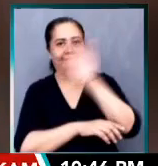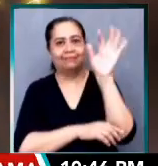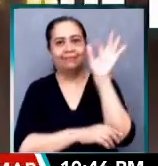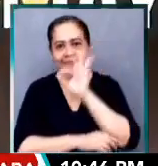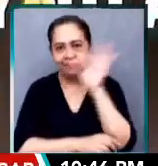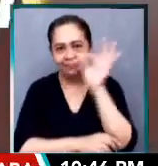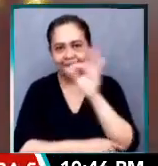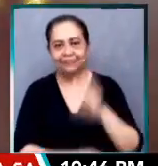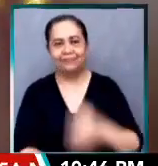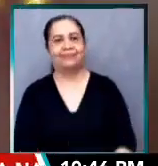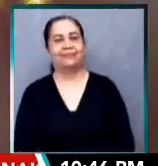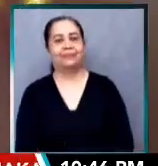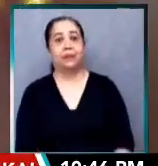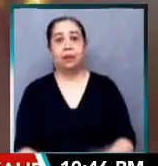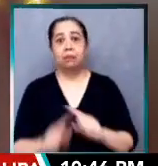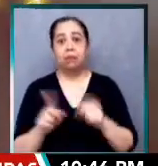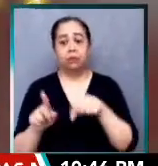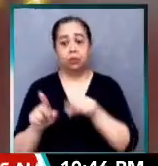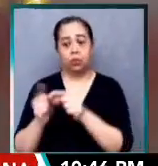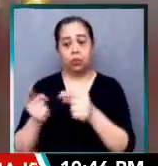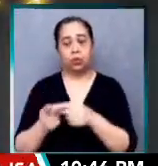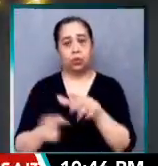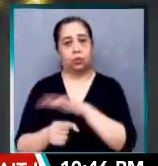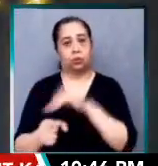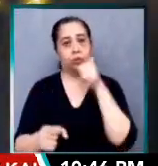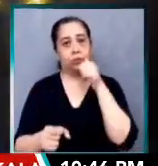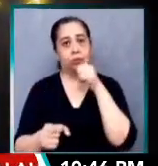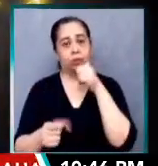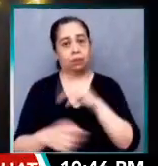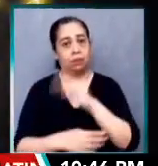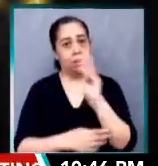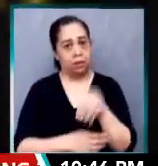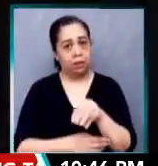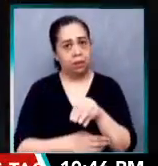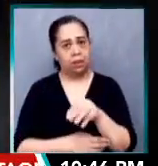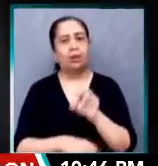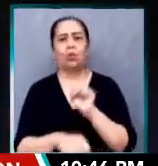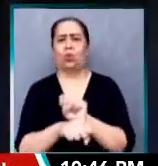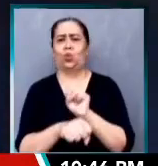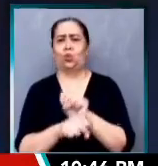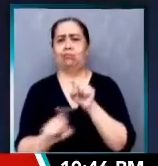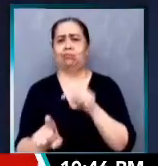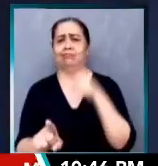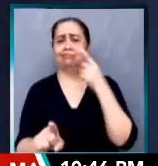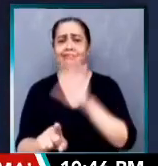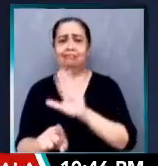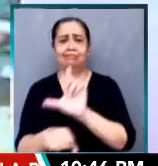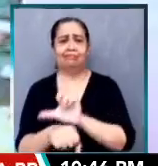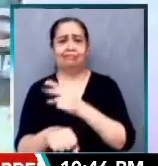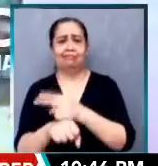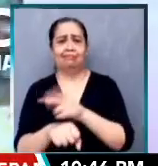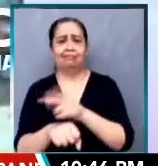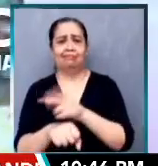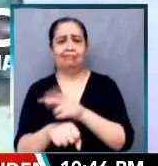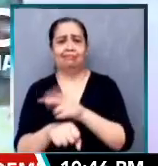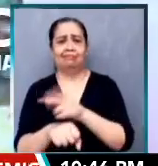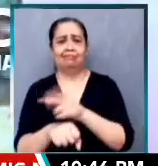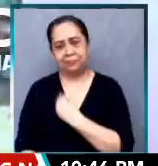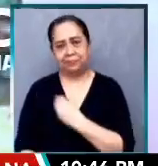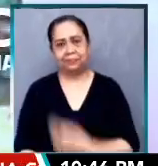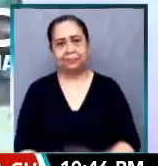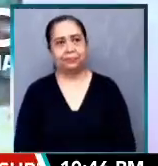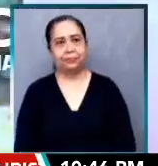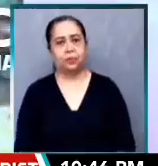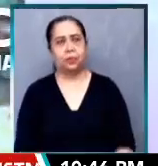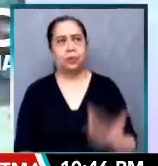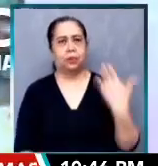Pero para sa grupong kababaihan ng Maynila, hanap buhay ito para sa kanilang mga miyembro. Nag-stack na kami ng